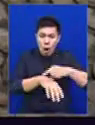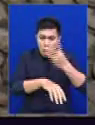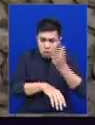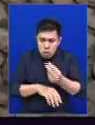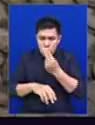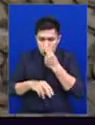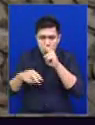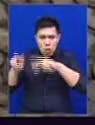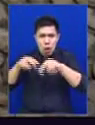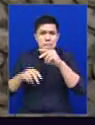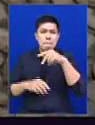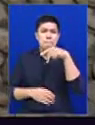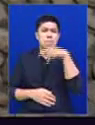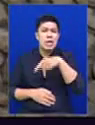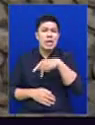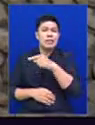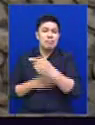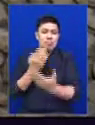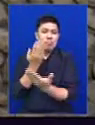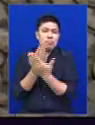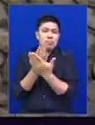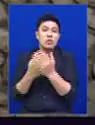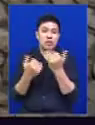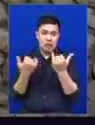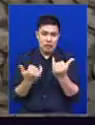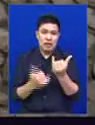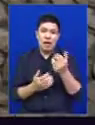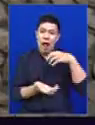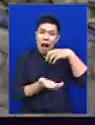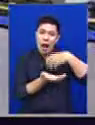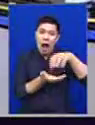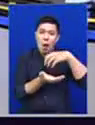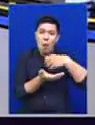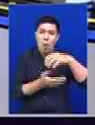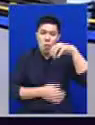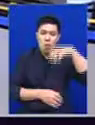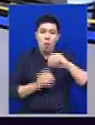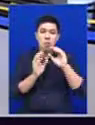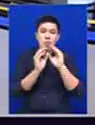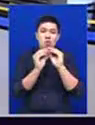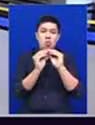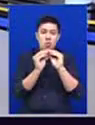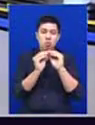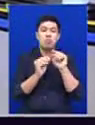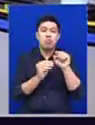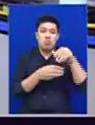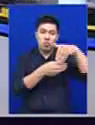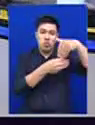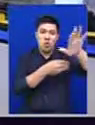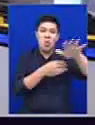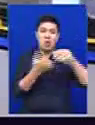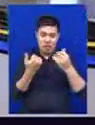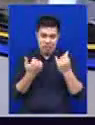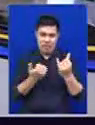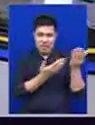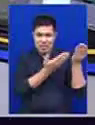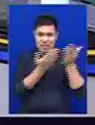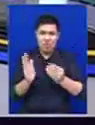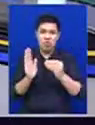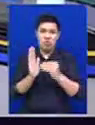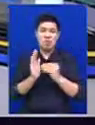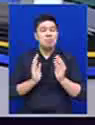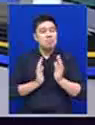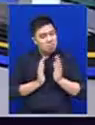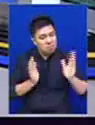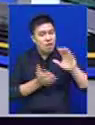ในส่วนของบทเฉพาะการอีกครั้งและนี่ก็คือบรรยากาศล่าสุดของการประชุมกรทนอกสถานที่ช่วงนี้เชิญกลับไปยังสถานีค่ะ